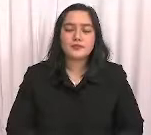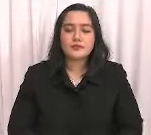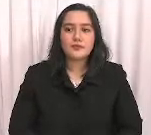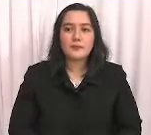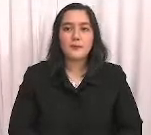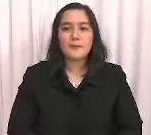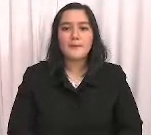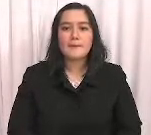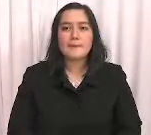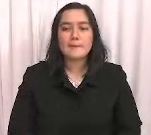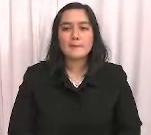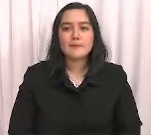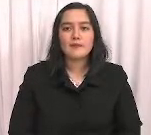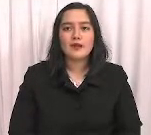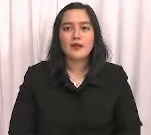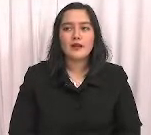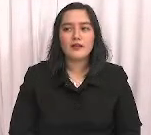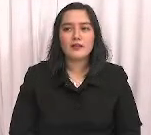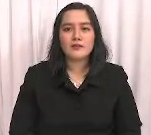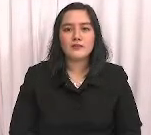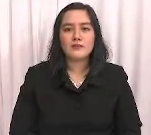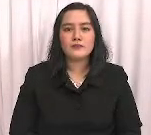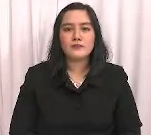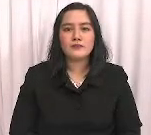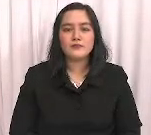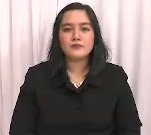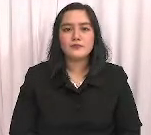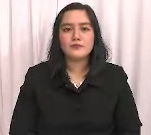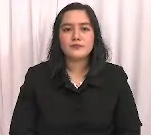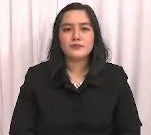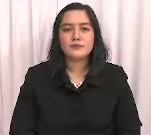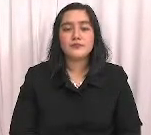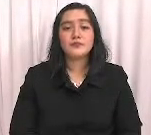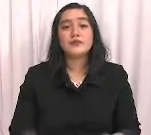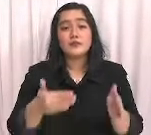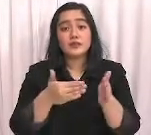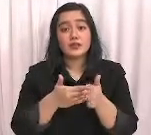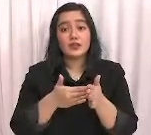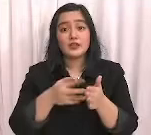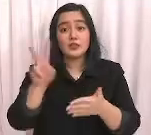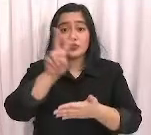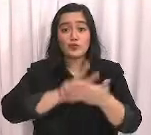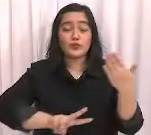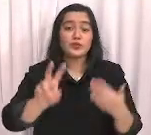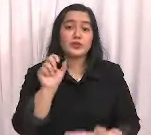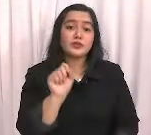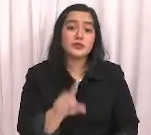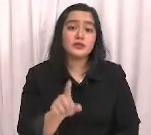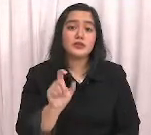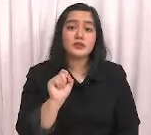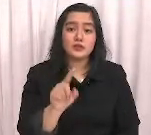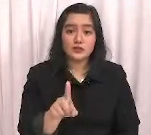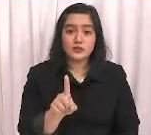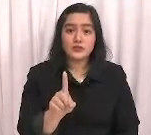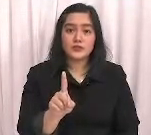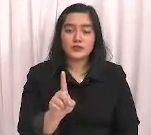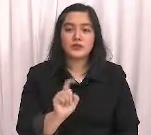no? Ang binanggit po rito, the heart of her husband